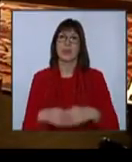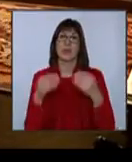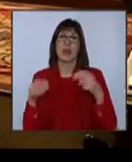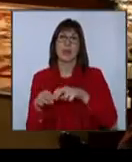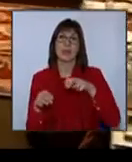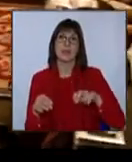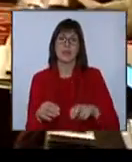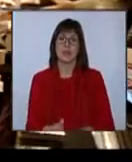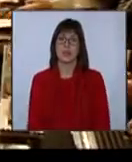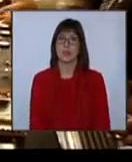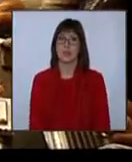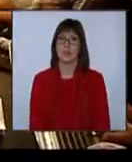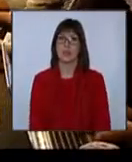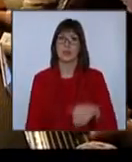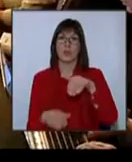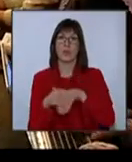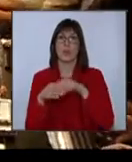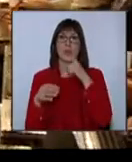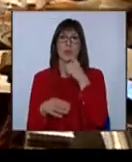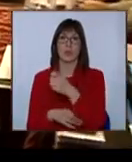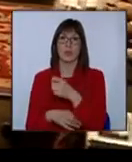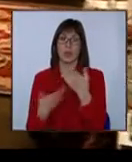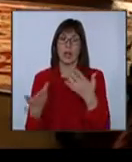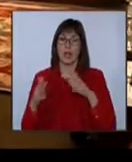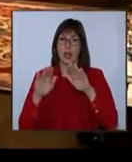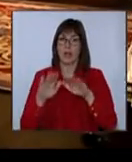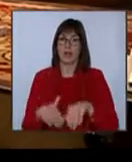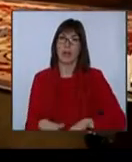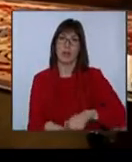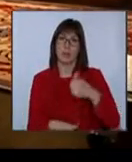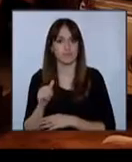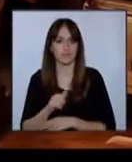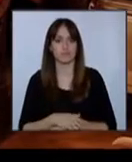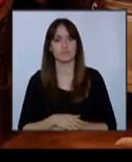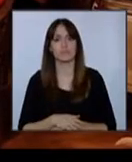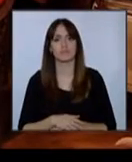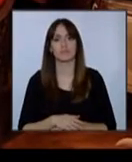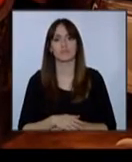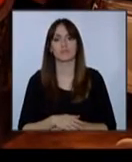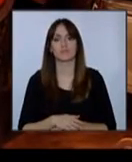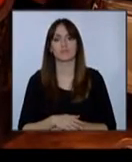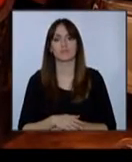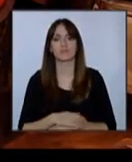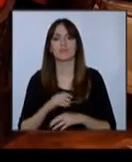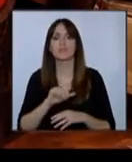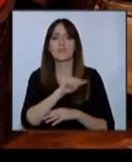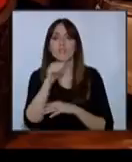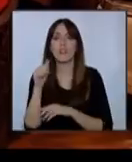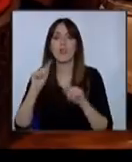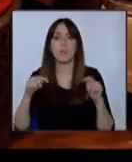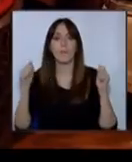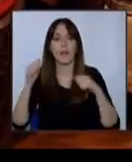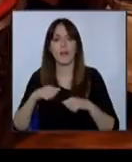Abstencions? Vots en contra? Doncs queda aprovat. Aprovar el conveni urbanístic